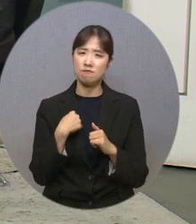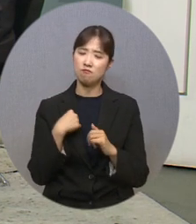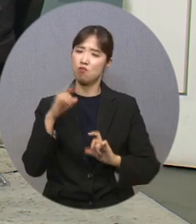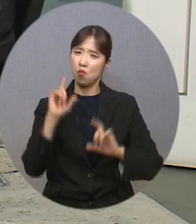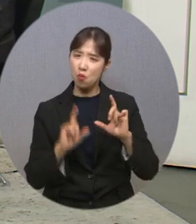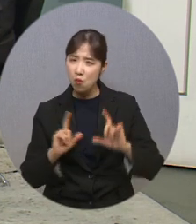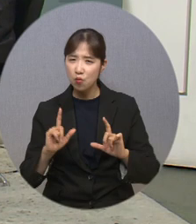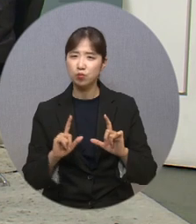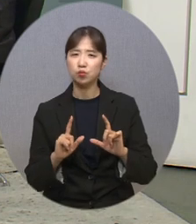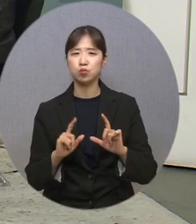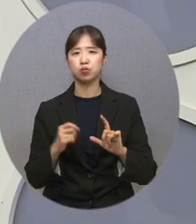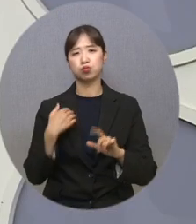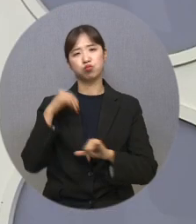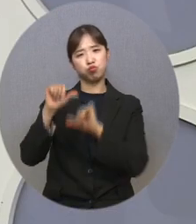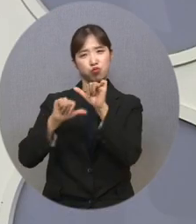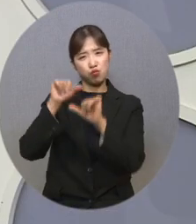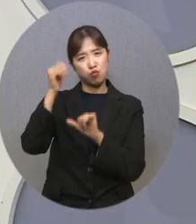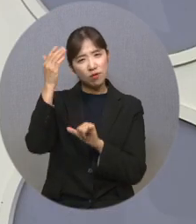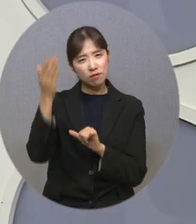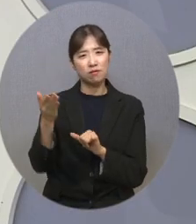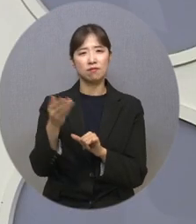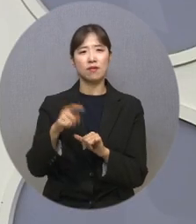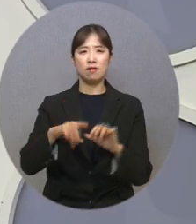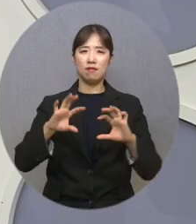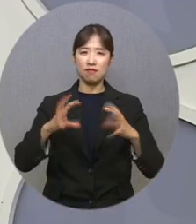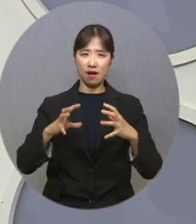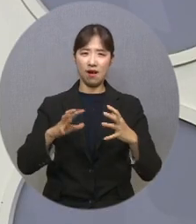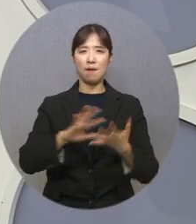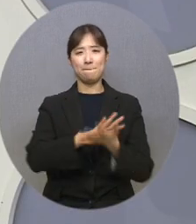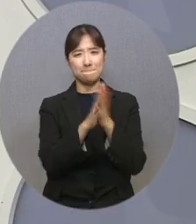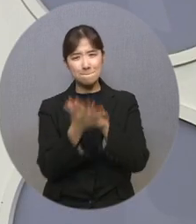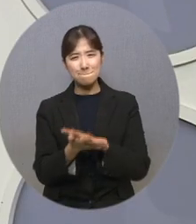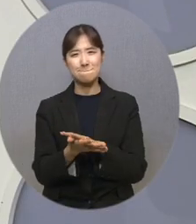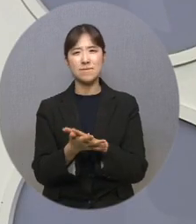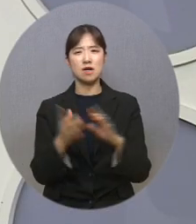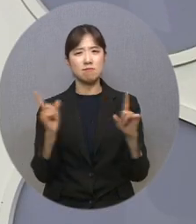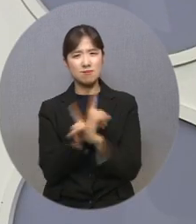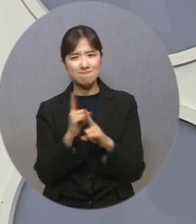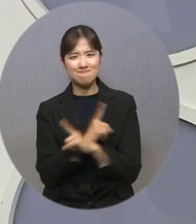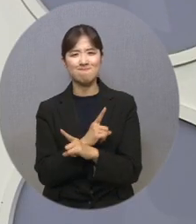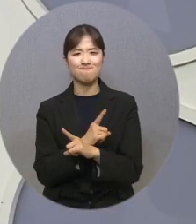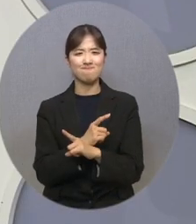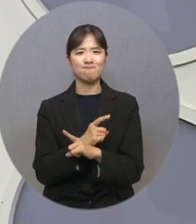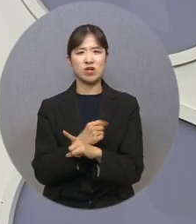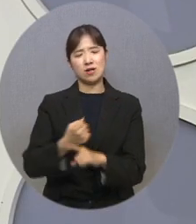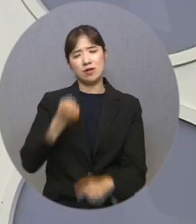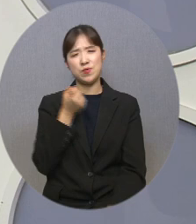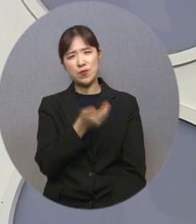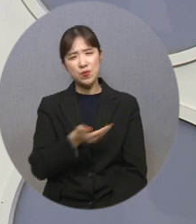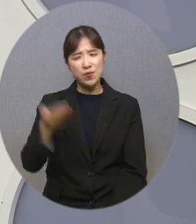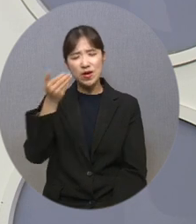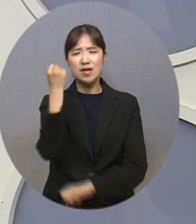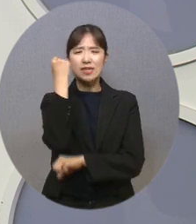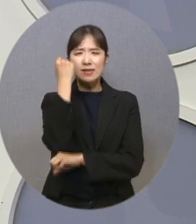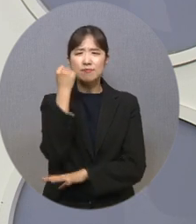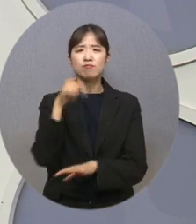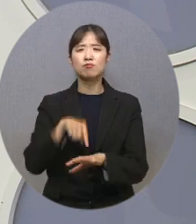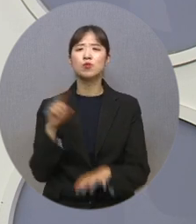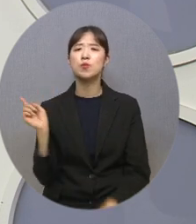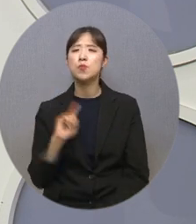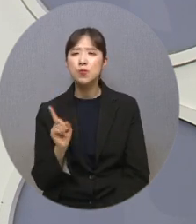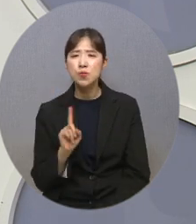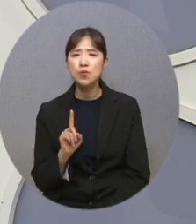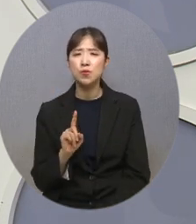모습 우리의 선조들 또 이 나라를 이렇게 변화시키고 바꾸고 좋아지게 할 수 있는 근본적인 요인은 어디